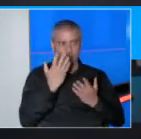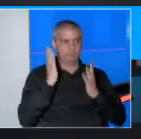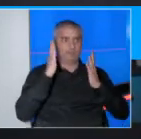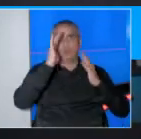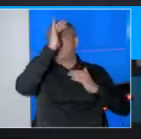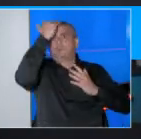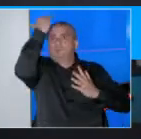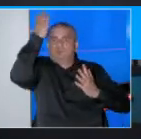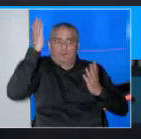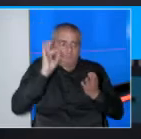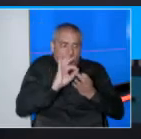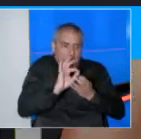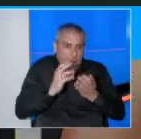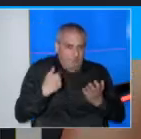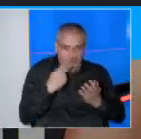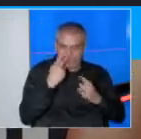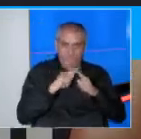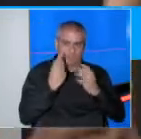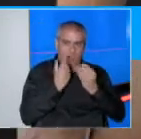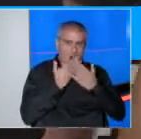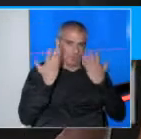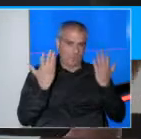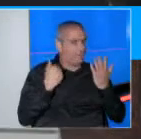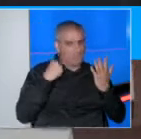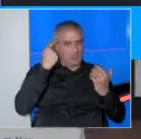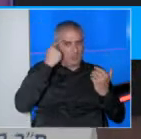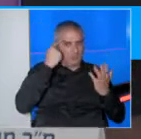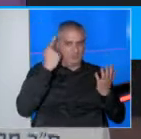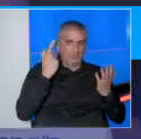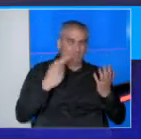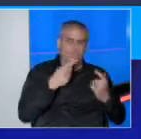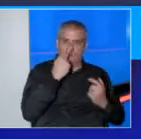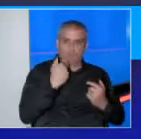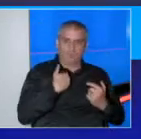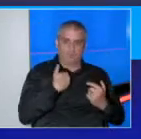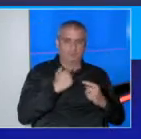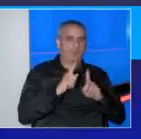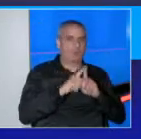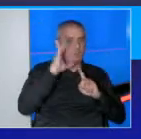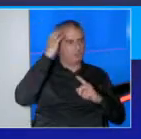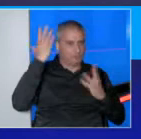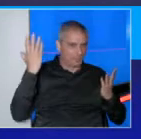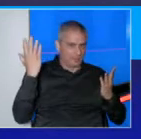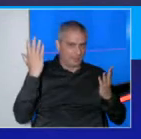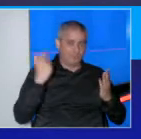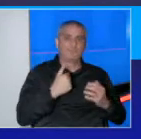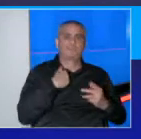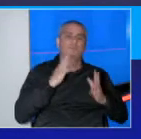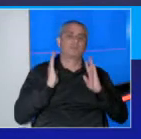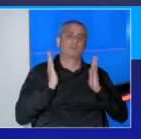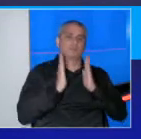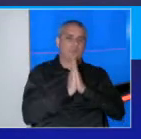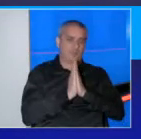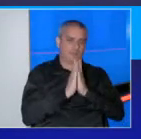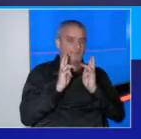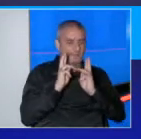כך קיצוני, כן? אנחנו רואים את זה כסוג של מובן מאליו, אז אני גם לא חושב שהם רואים אותנו כאילו שהשתגענו. אני מאוד מאוד